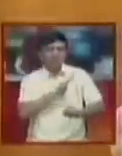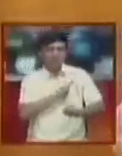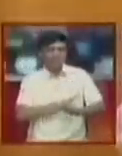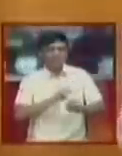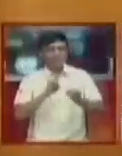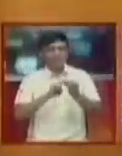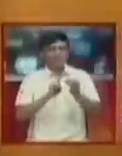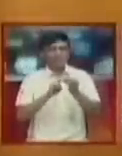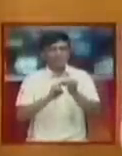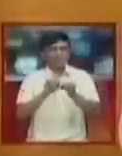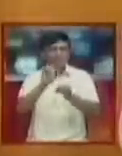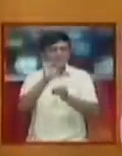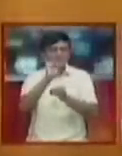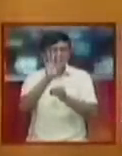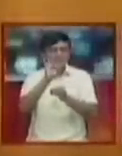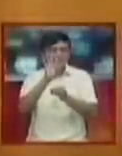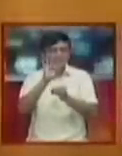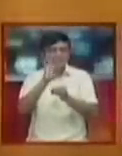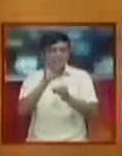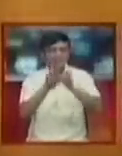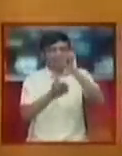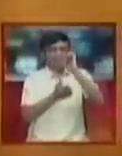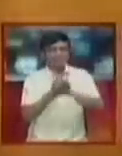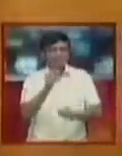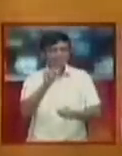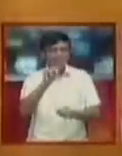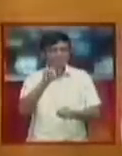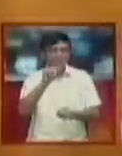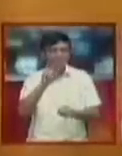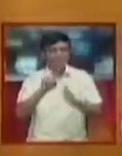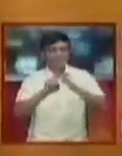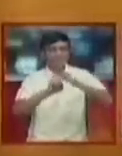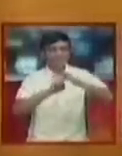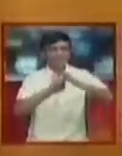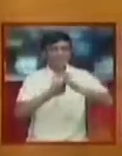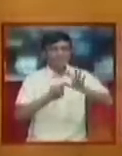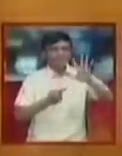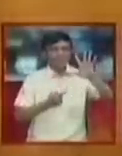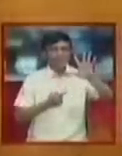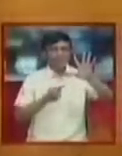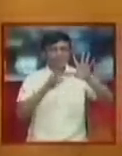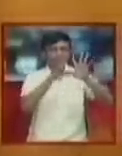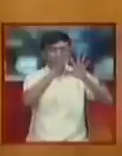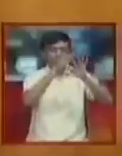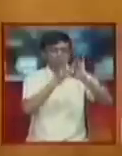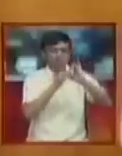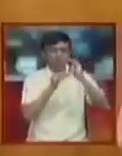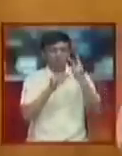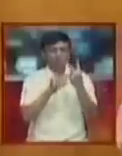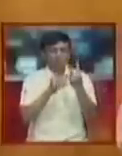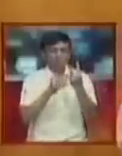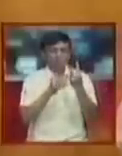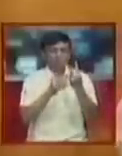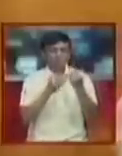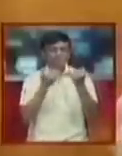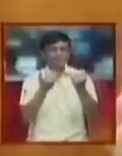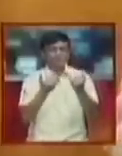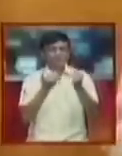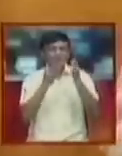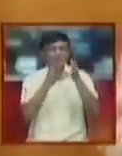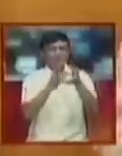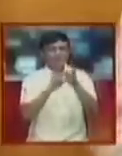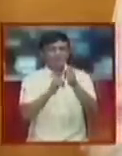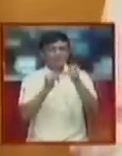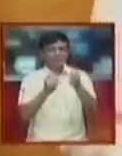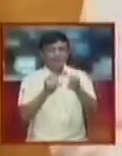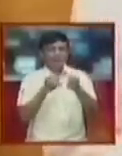train sets naging 3 at sa mga istasyon, mula 5 naging 2. Ang masakla pa po, pinapabayaran na